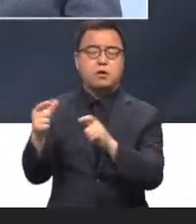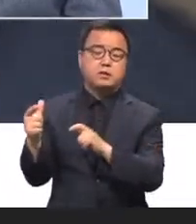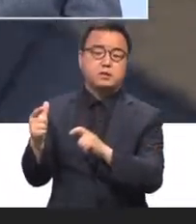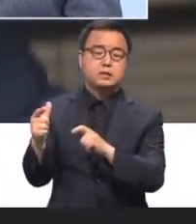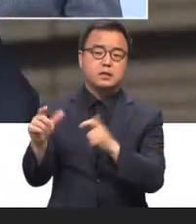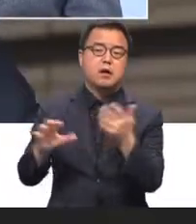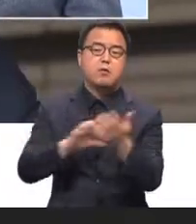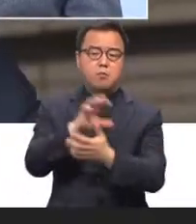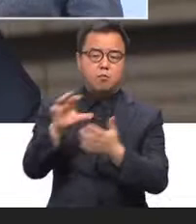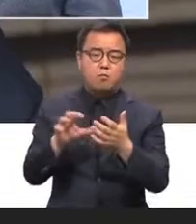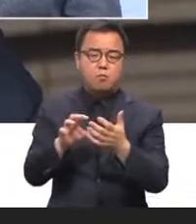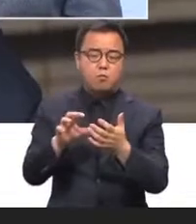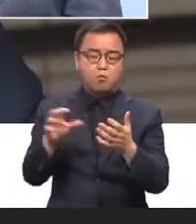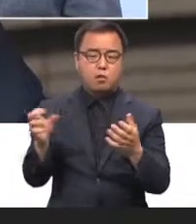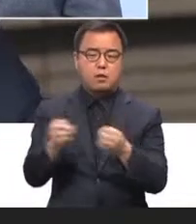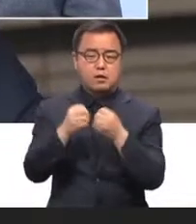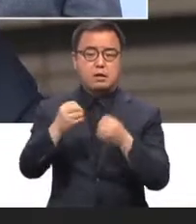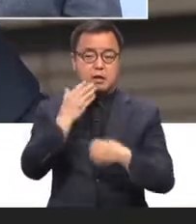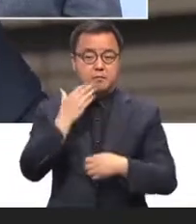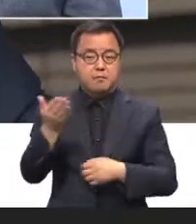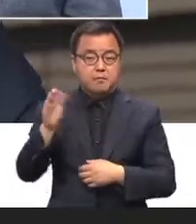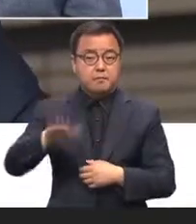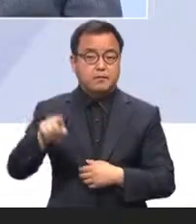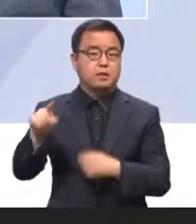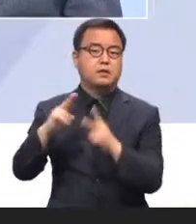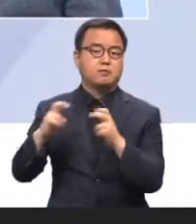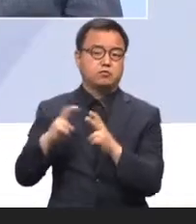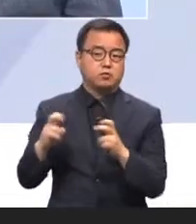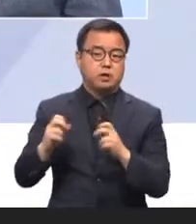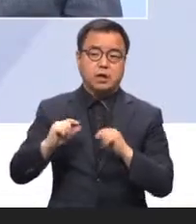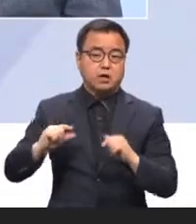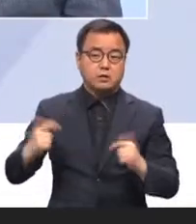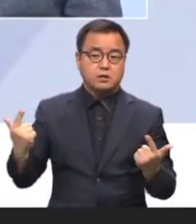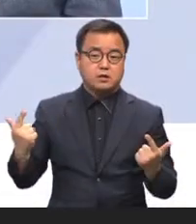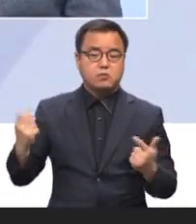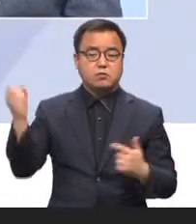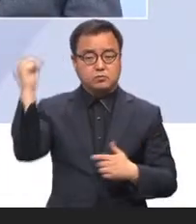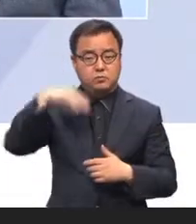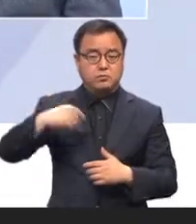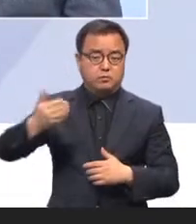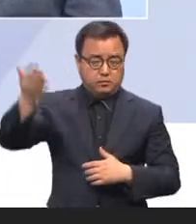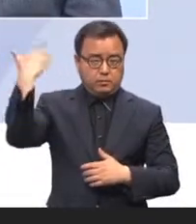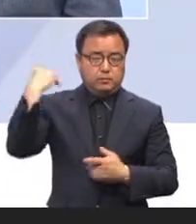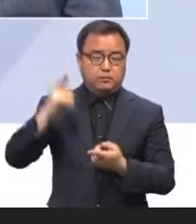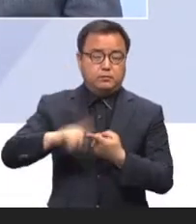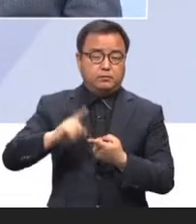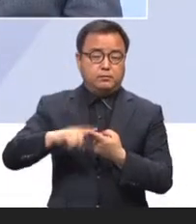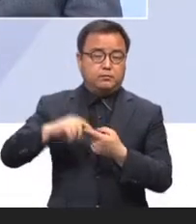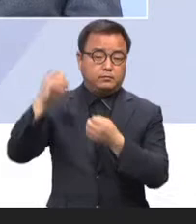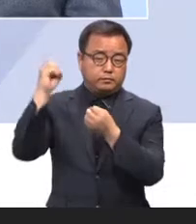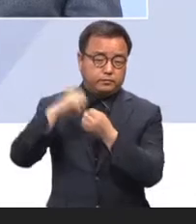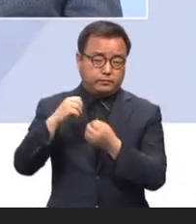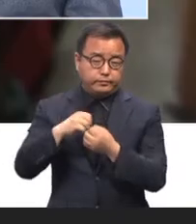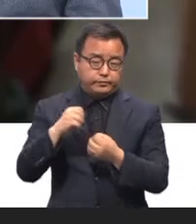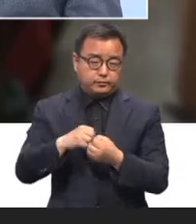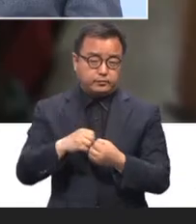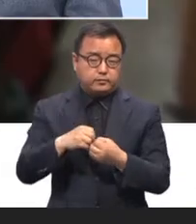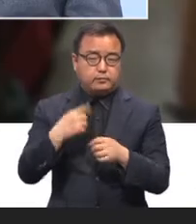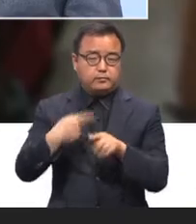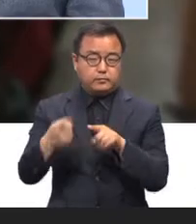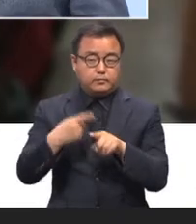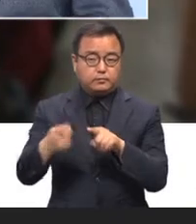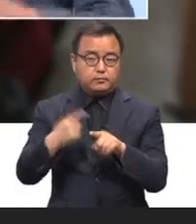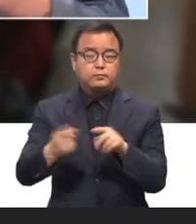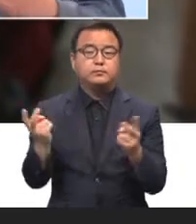작용할 수 있는 건데요 이런 부분에 대한 분석 없이 그냥 기존에 해왔던 학교 진단 평가를 통해서